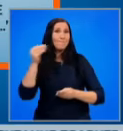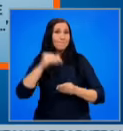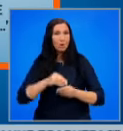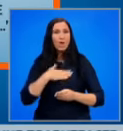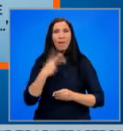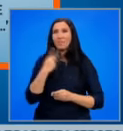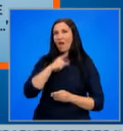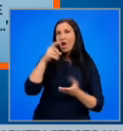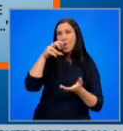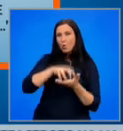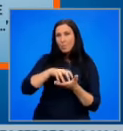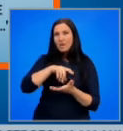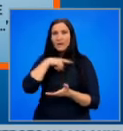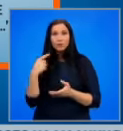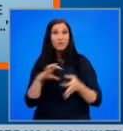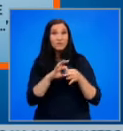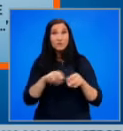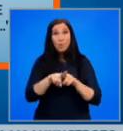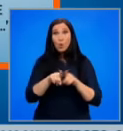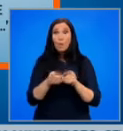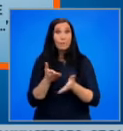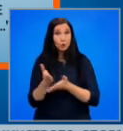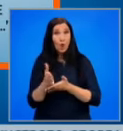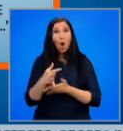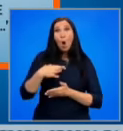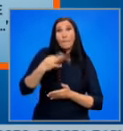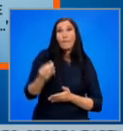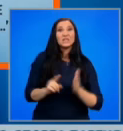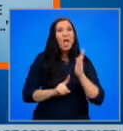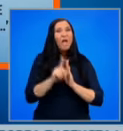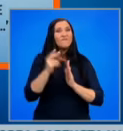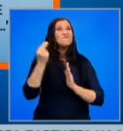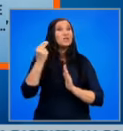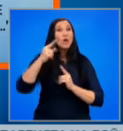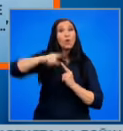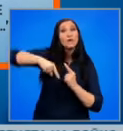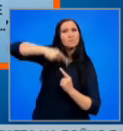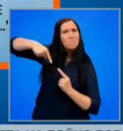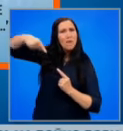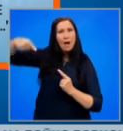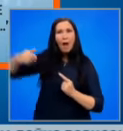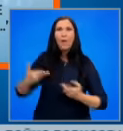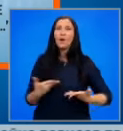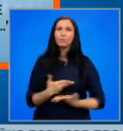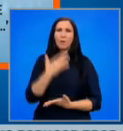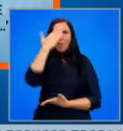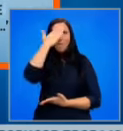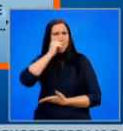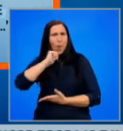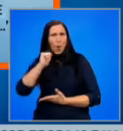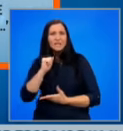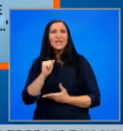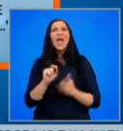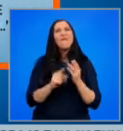групи от рискове, свързани с подобен подход. Опасност от инфлационна спирала и необходимост от болезнени